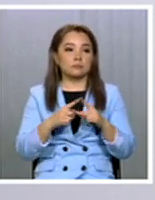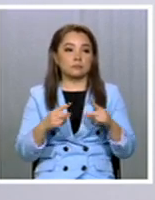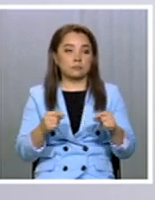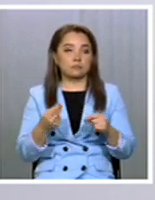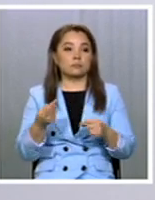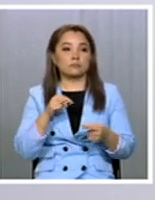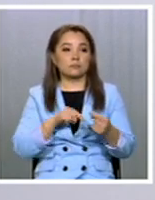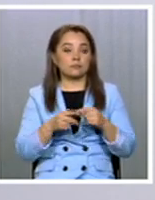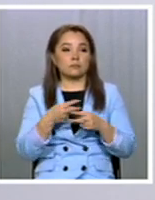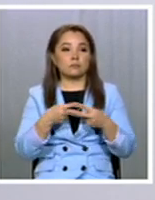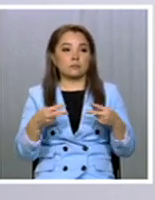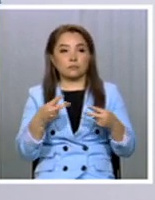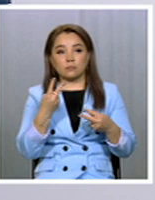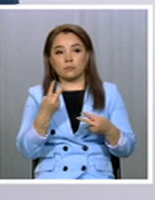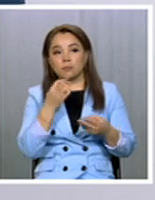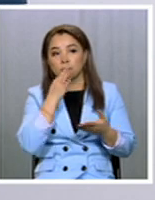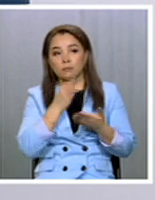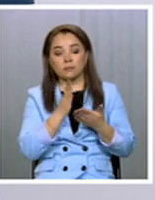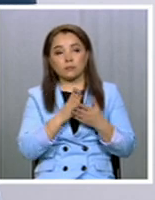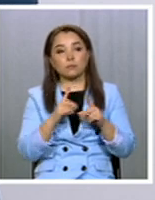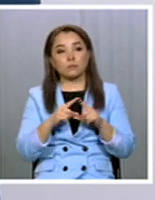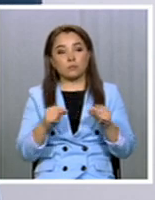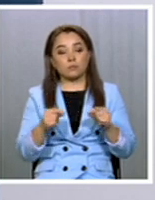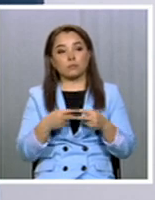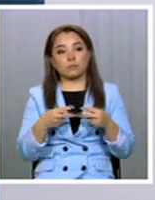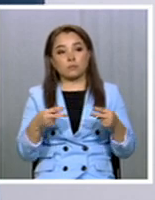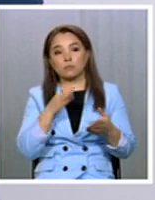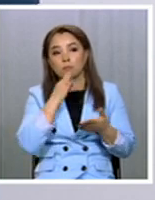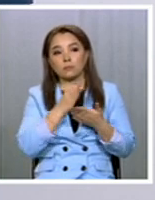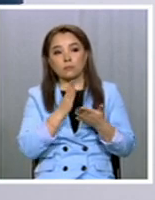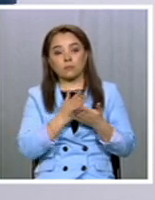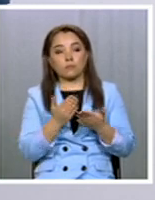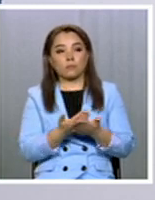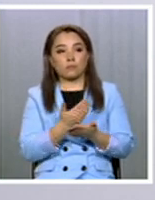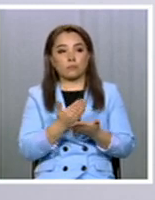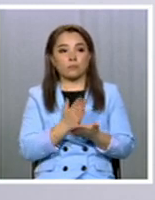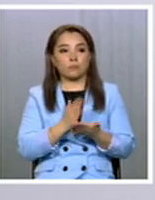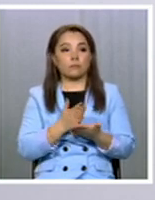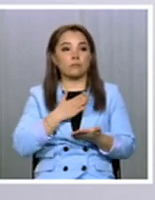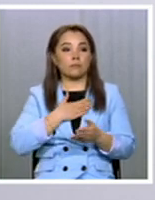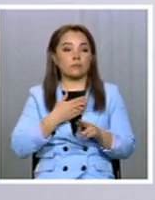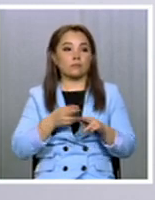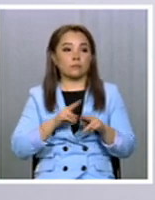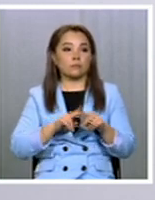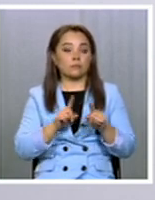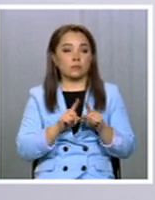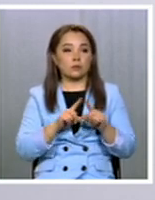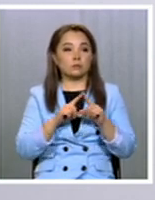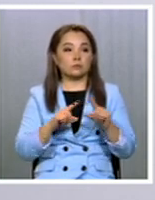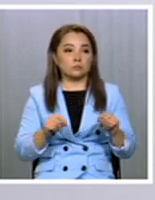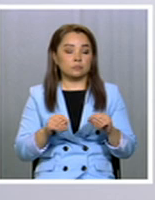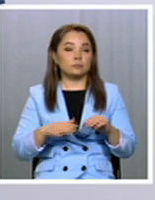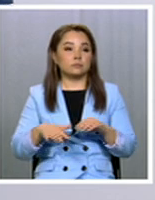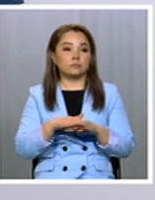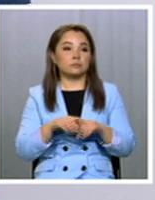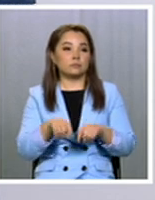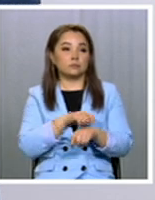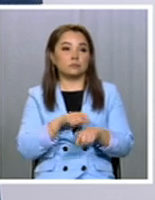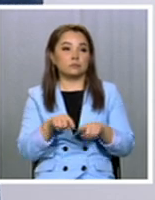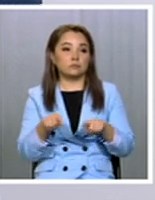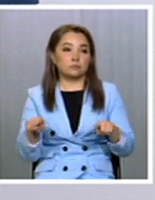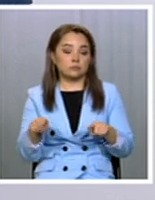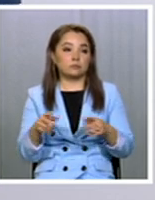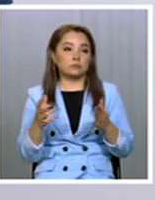болса, онда ондай үшбұрыш тең бүйірлі үшбұрыш деп аталады. Демек, бізге осы үшбұрыштың қабырғаларының ұзындықтарын табу